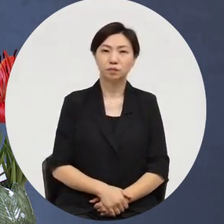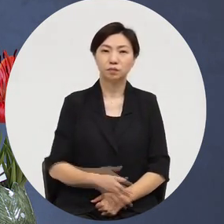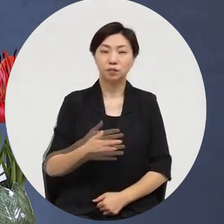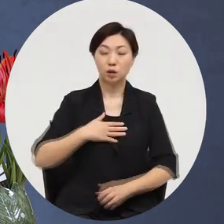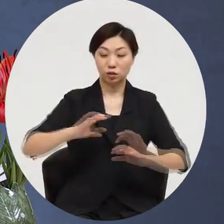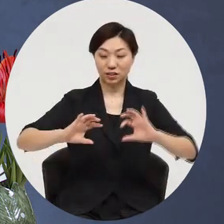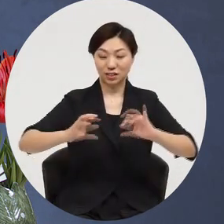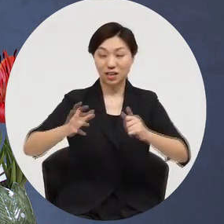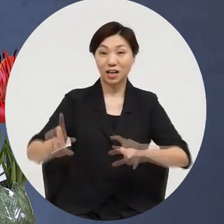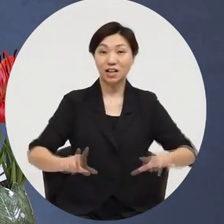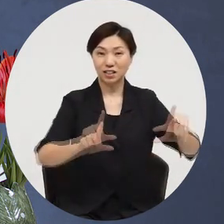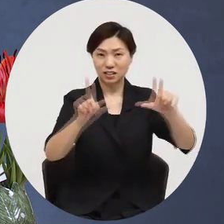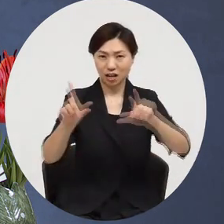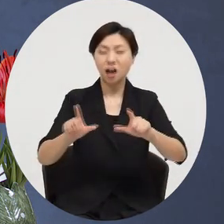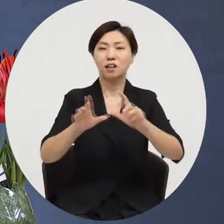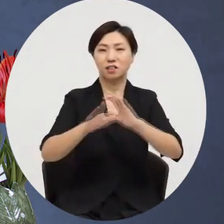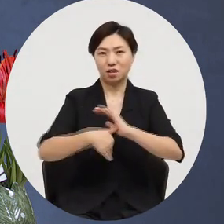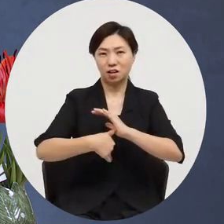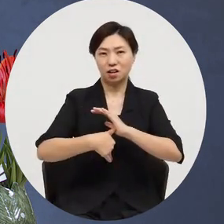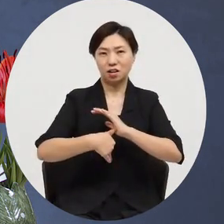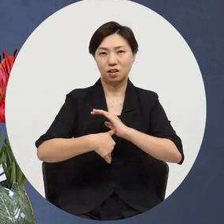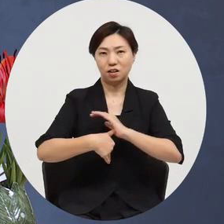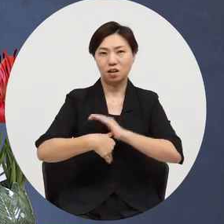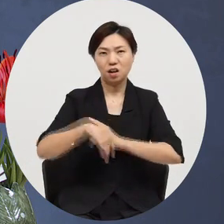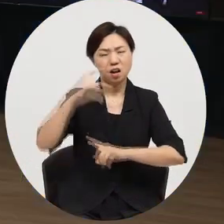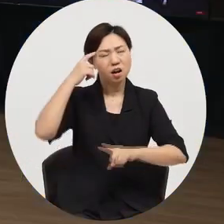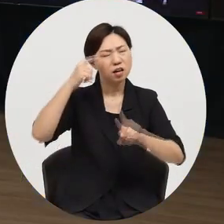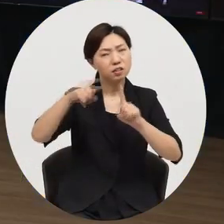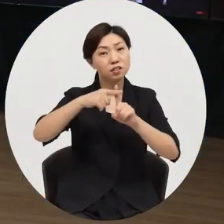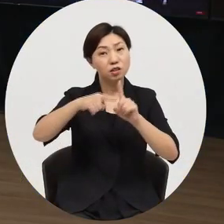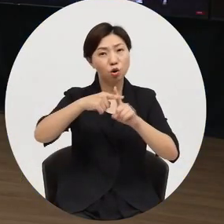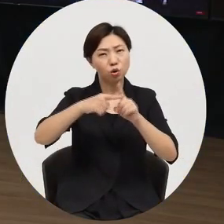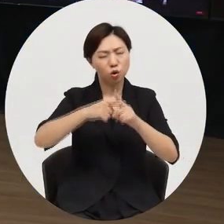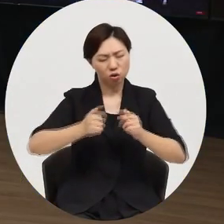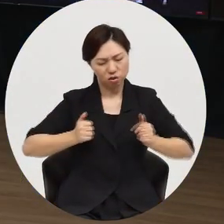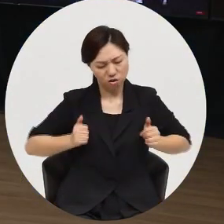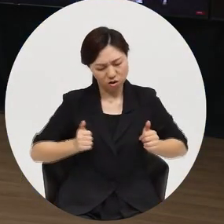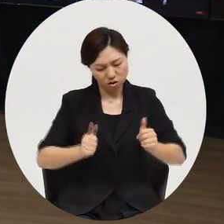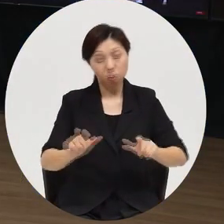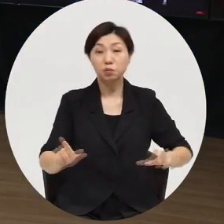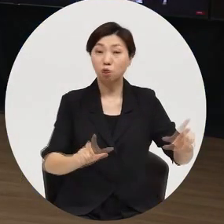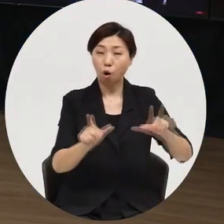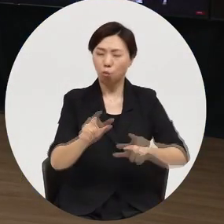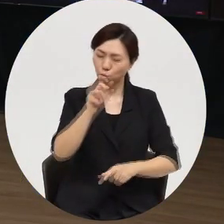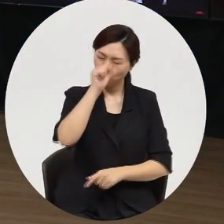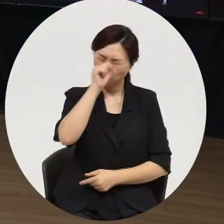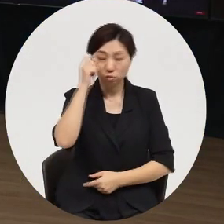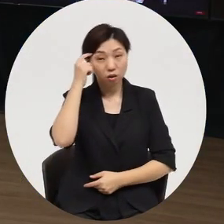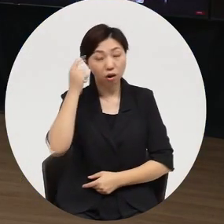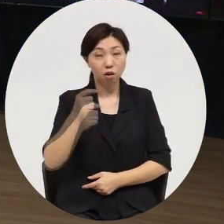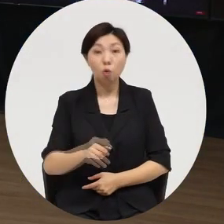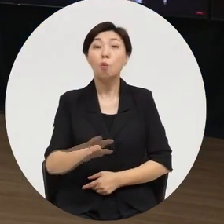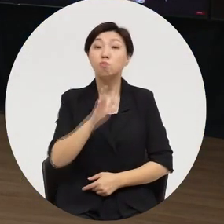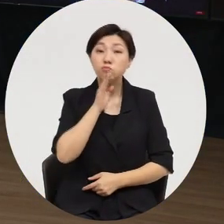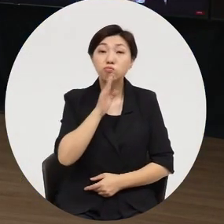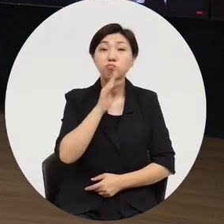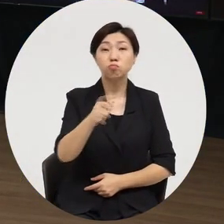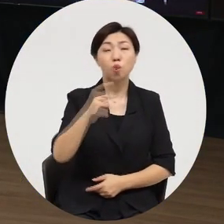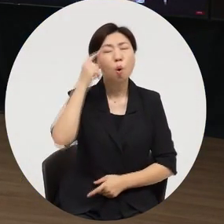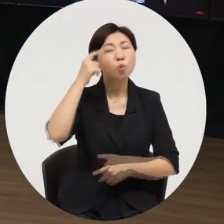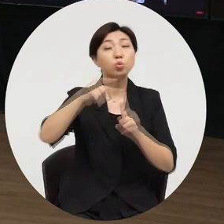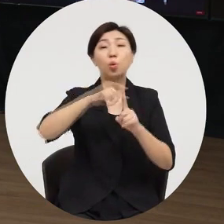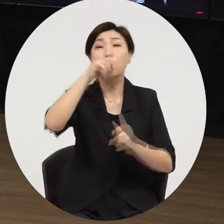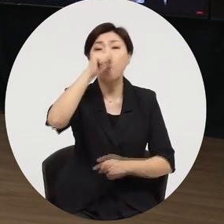저거 세상을 살아갈 적에 좀 긍정적으로 열심히 살아가는 게 그게 좋은 거라고 그 좋은 생각하잖아요. 거지,